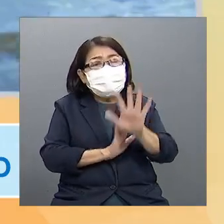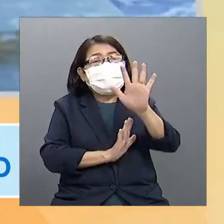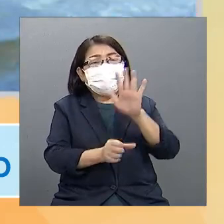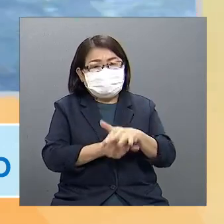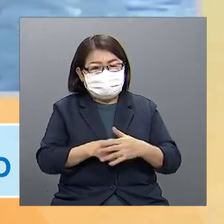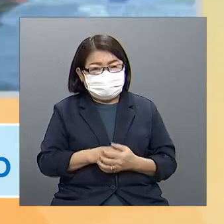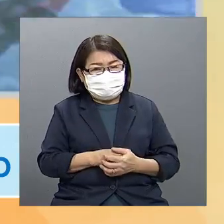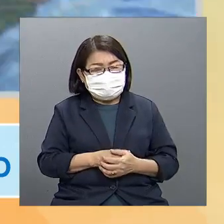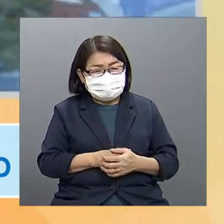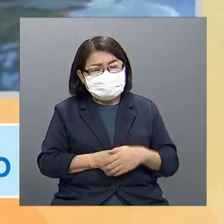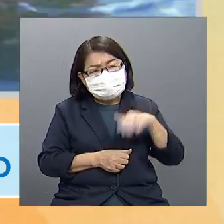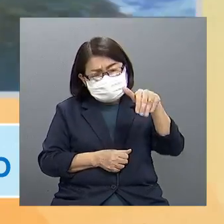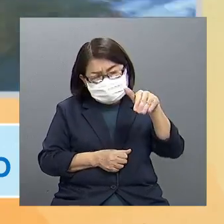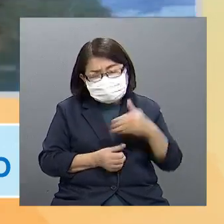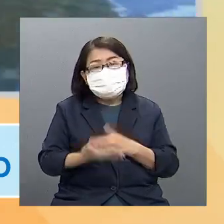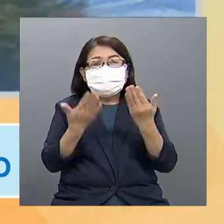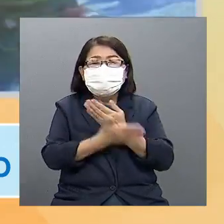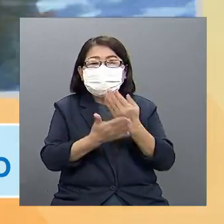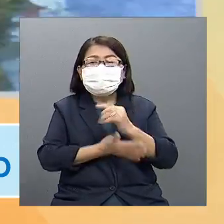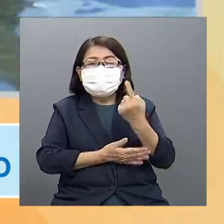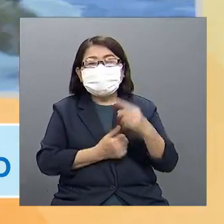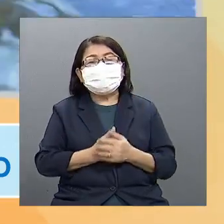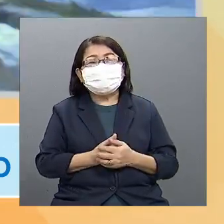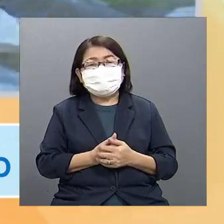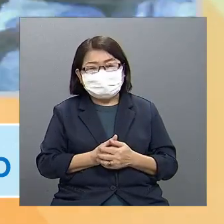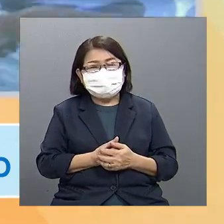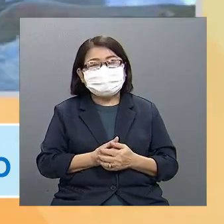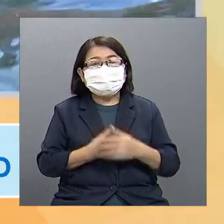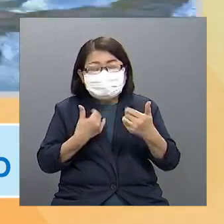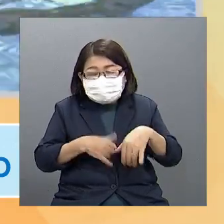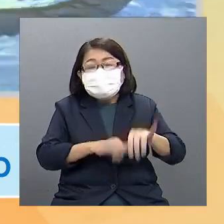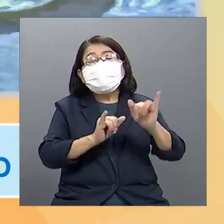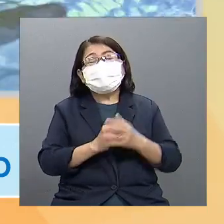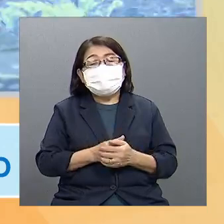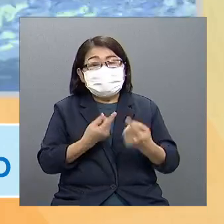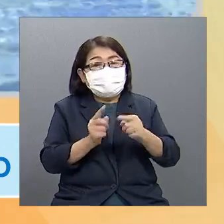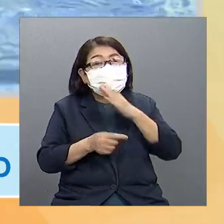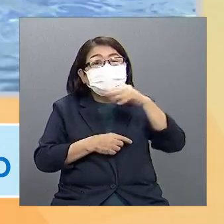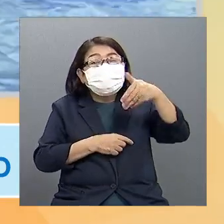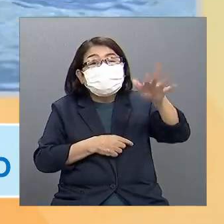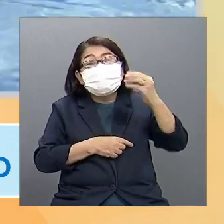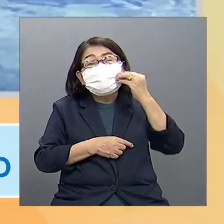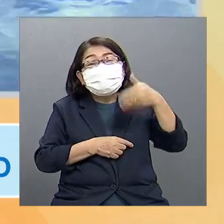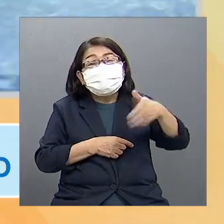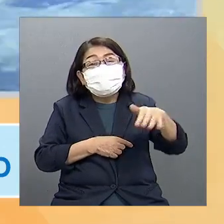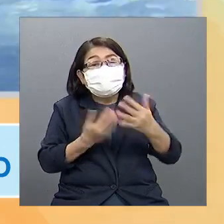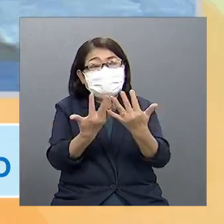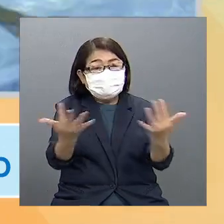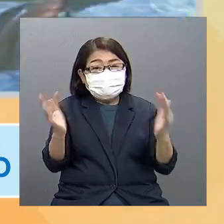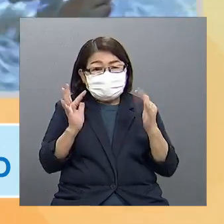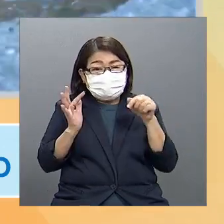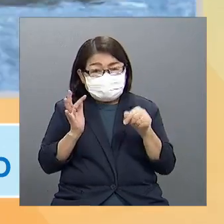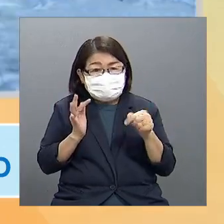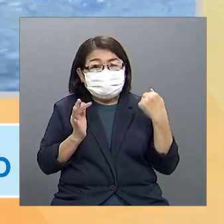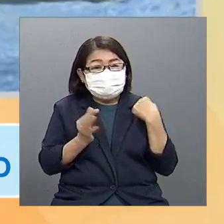อริยบทบ้างแล้วก็กลับมาเข้ามุมแต่ถ้าท่านมีพื้นที่นอกบ้านอย่าทิ้งพื้นที่ธรรมชาติที่อยู่น